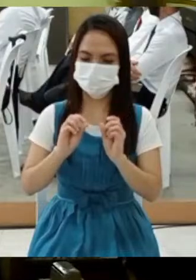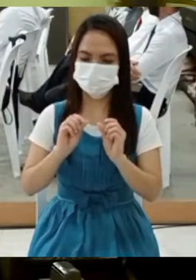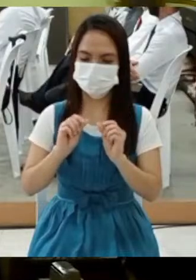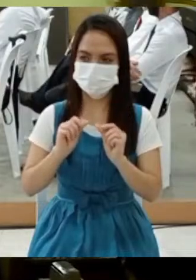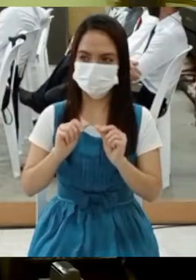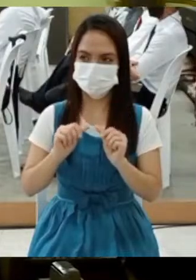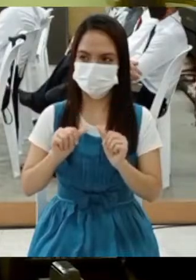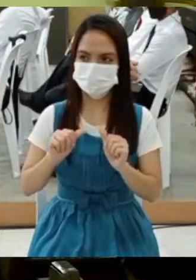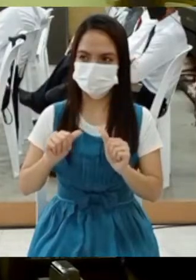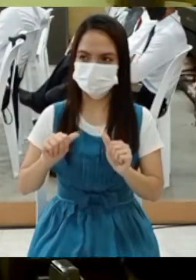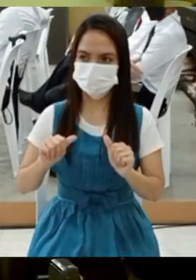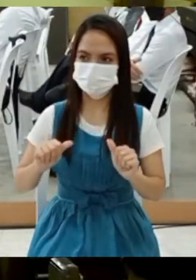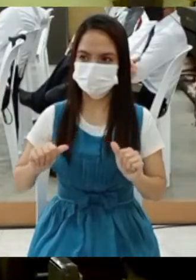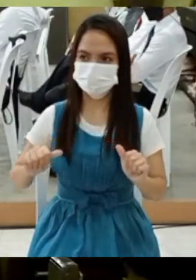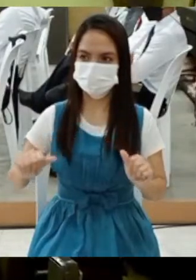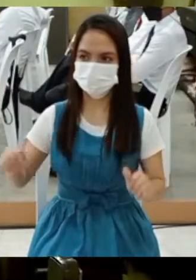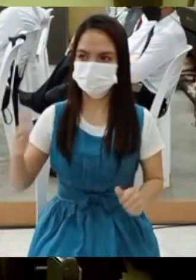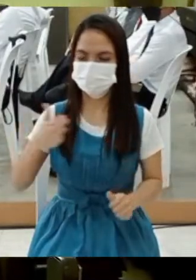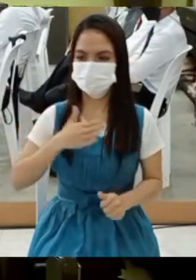napawi na